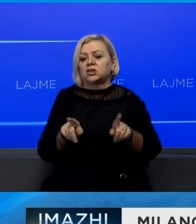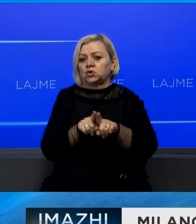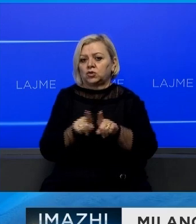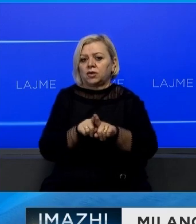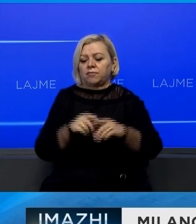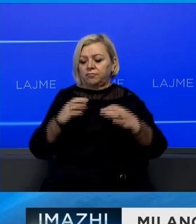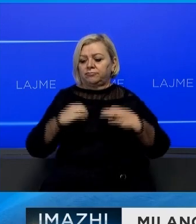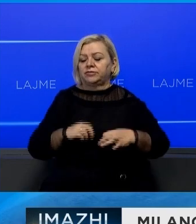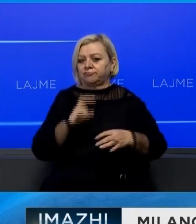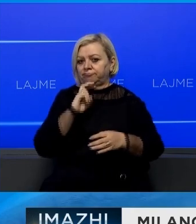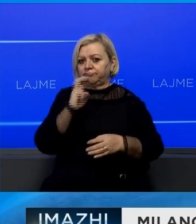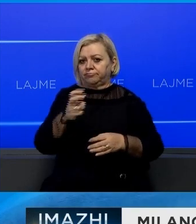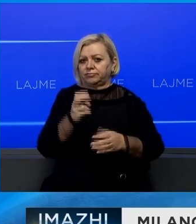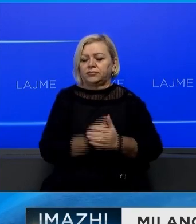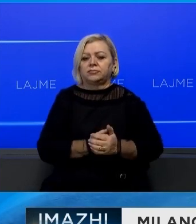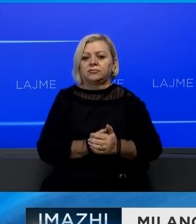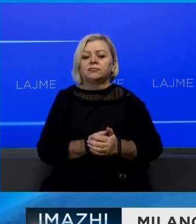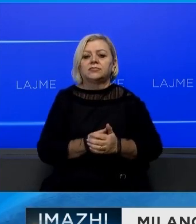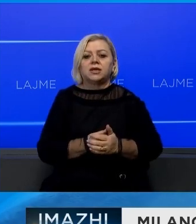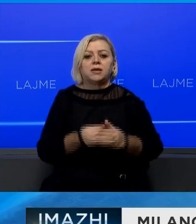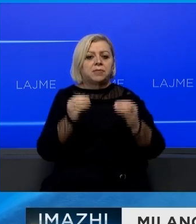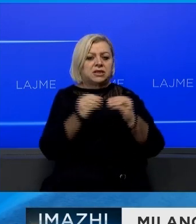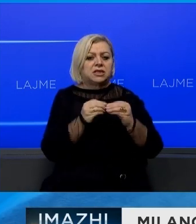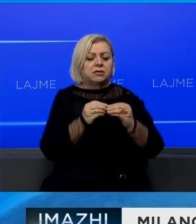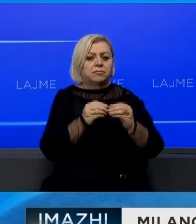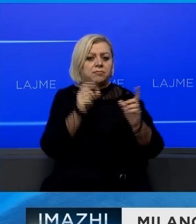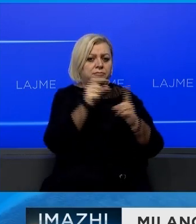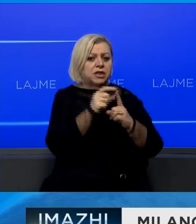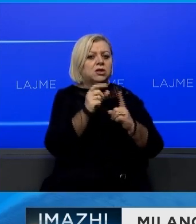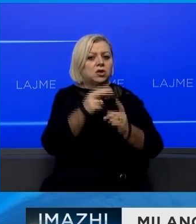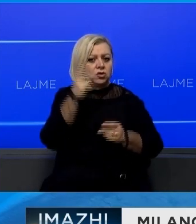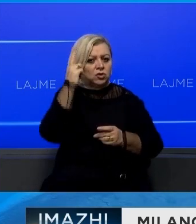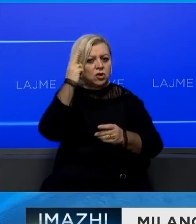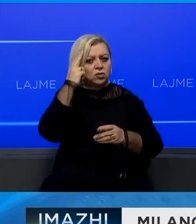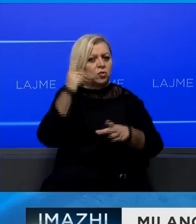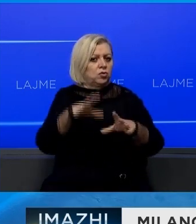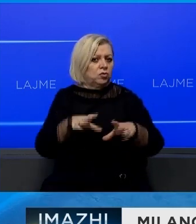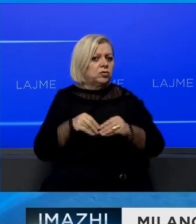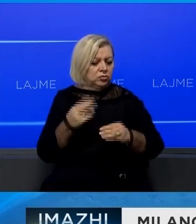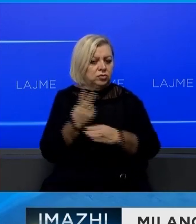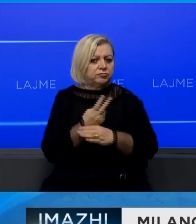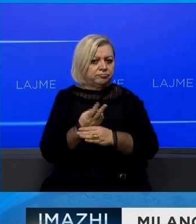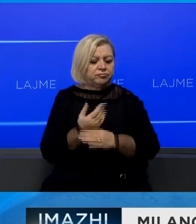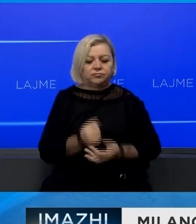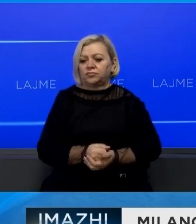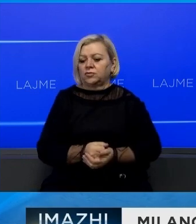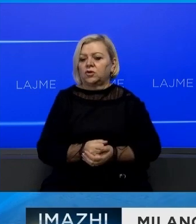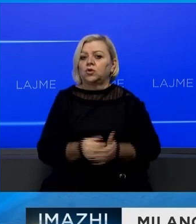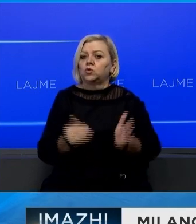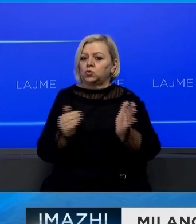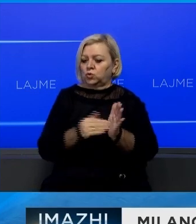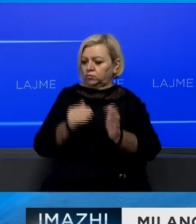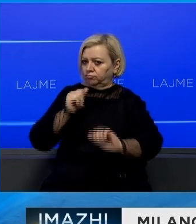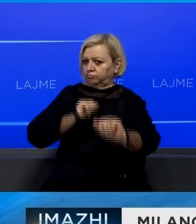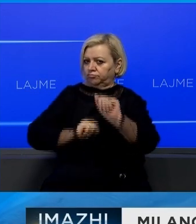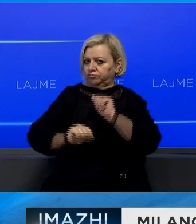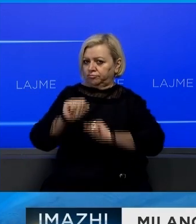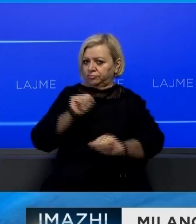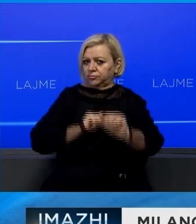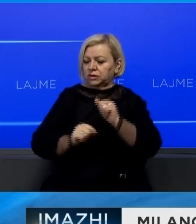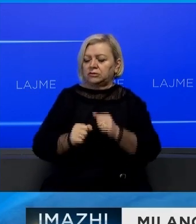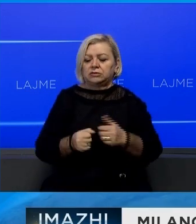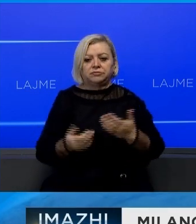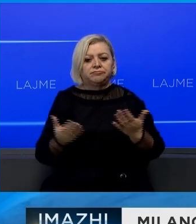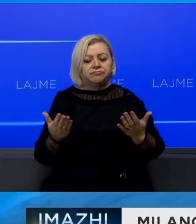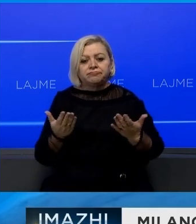cila ju përgjigjash për ish presidentit Begjet Pacolli për një njohje të mundshme. Duhet ta mbrojmë diskrecionin, që shpesh